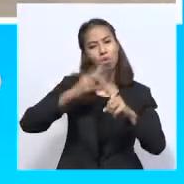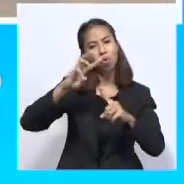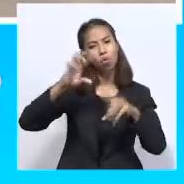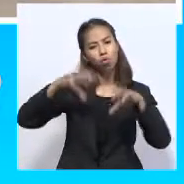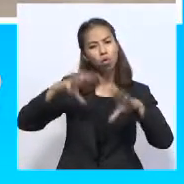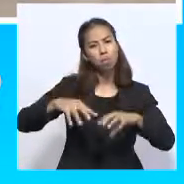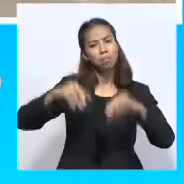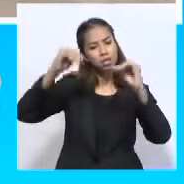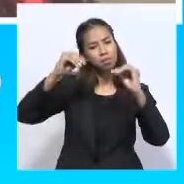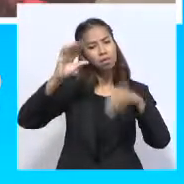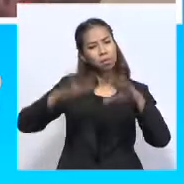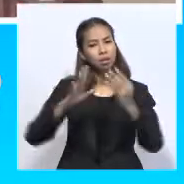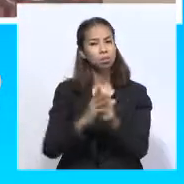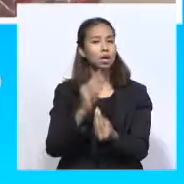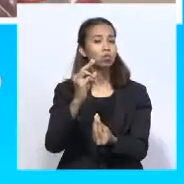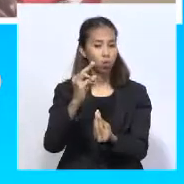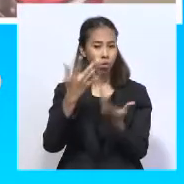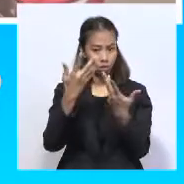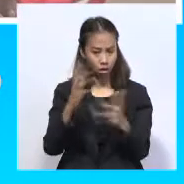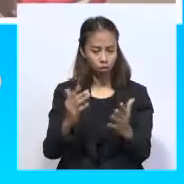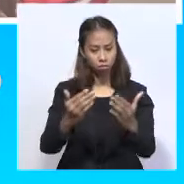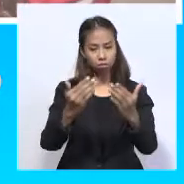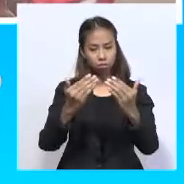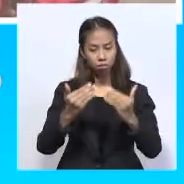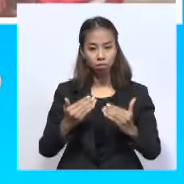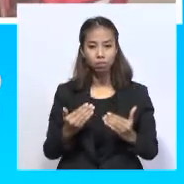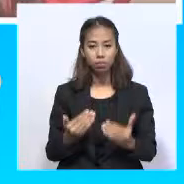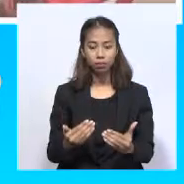าห์ฝนจะหายไปนะครับแล้วก็ช่วงครึ่งหลัง